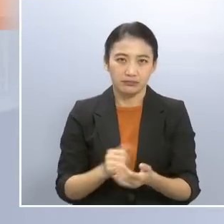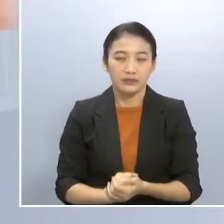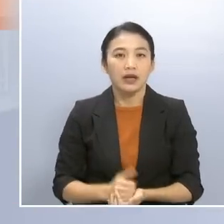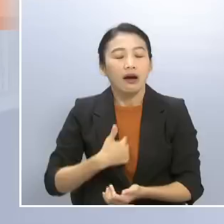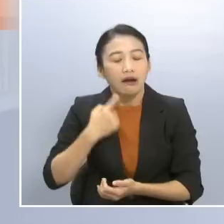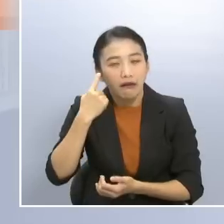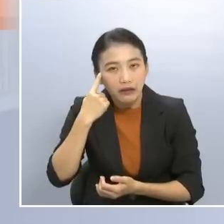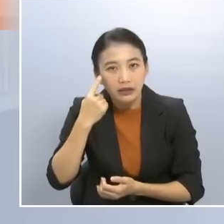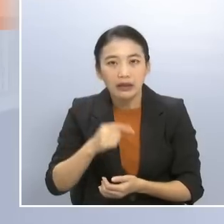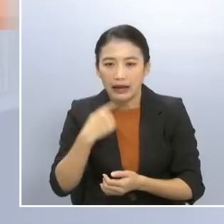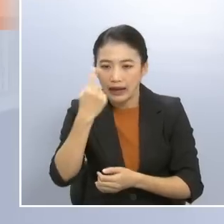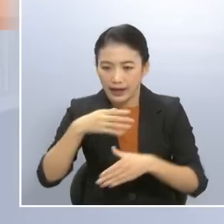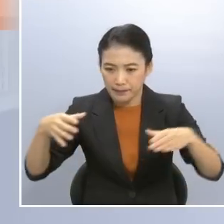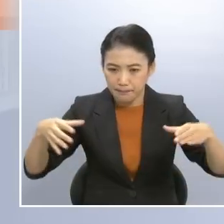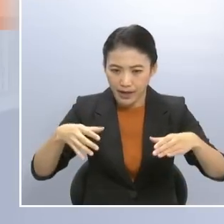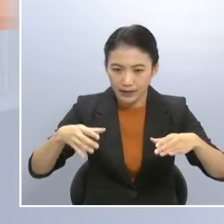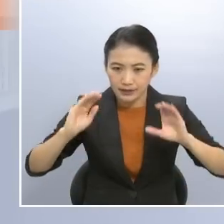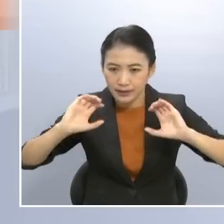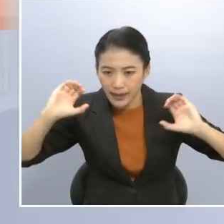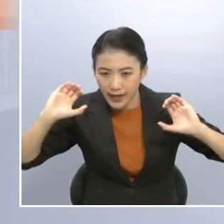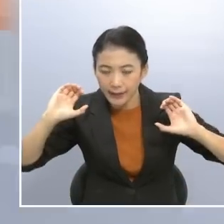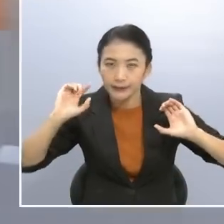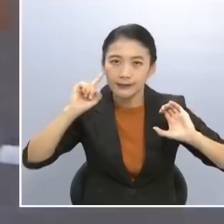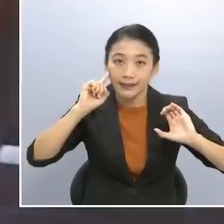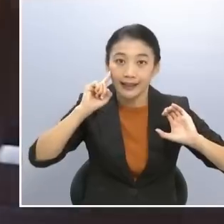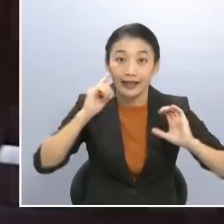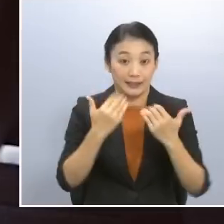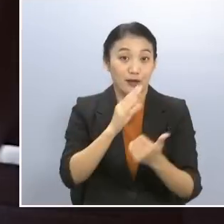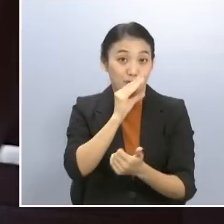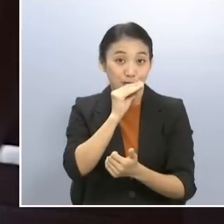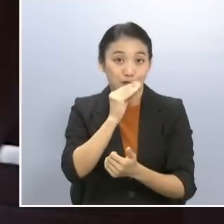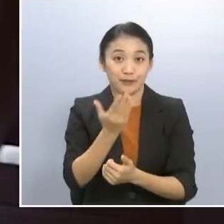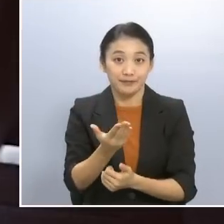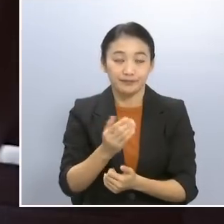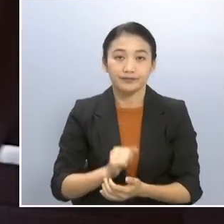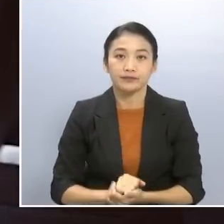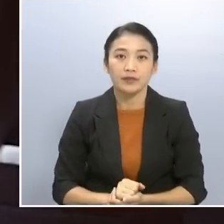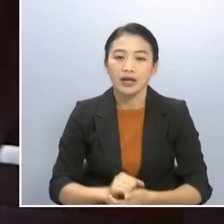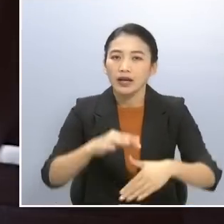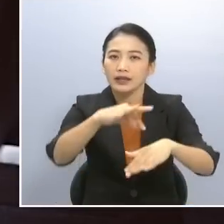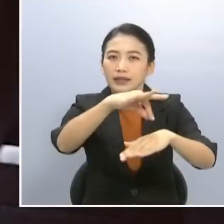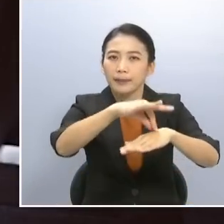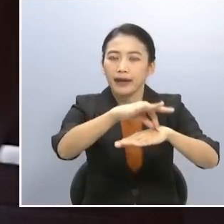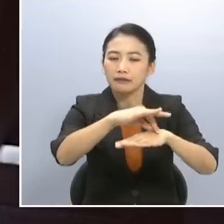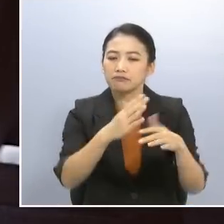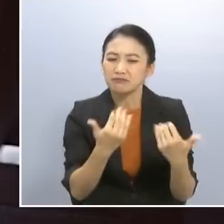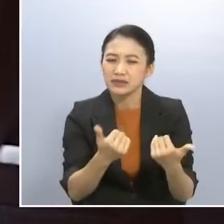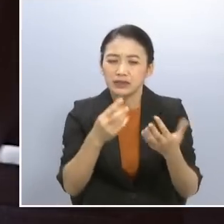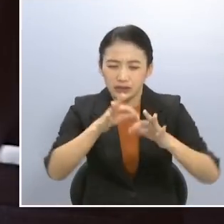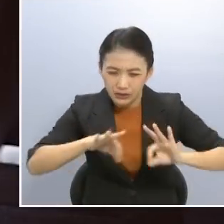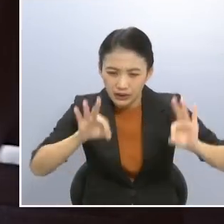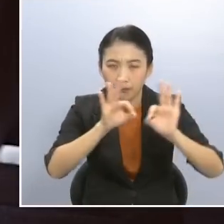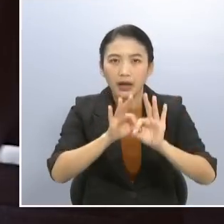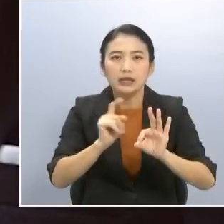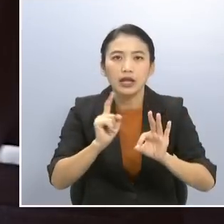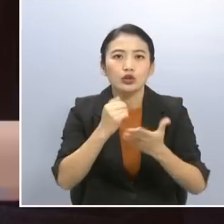ฮะต้องฟังดูนะ เรามีตำแหน่งตรงนี้ไม่ใช่เพื่อตำแหน่งครับแต่เรามีตำแหน่งตรงนี้เพื่อที่จะเข้าไปเปลี่ยนแปลงถ้าก้าวไกล